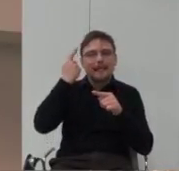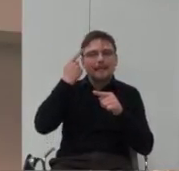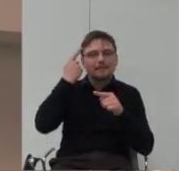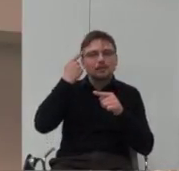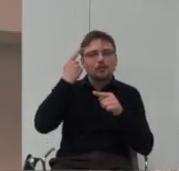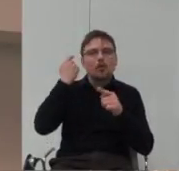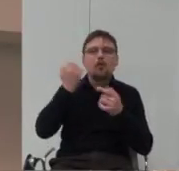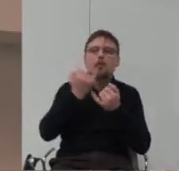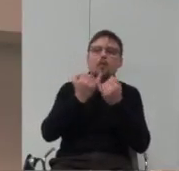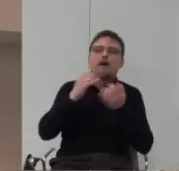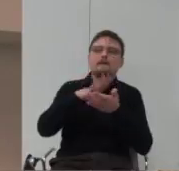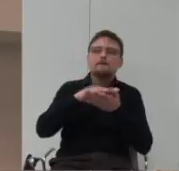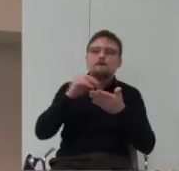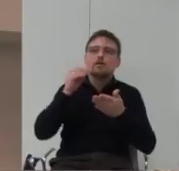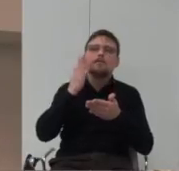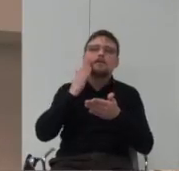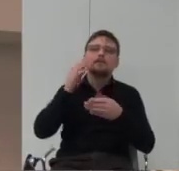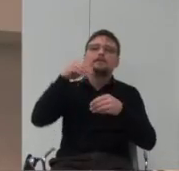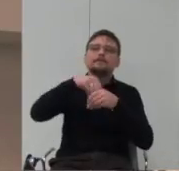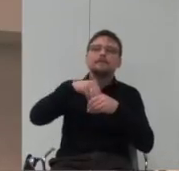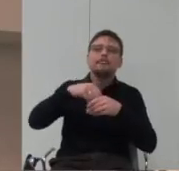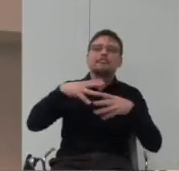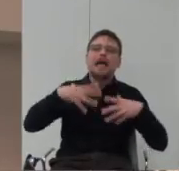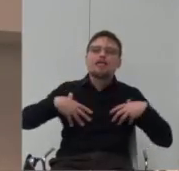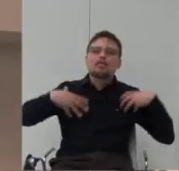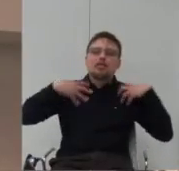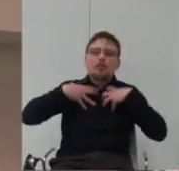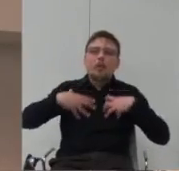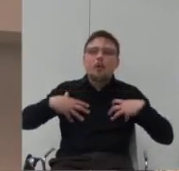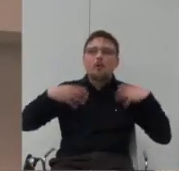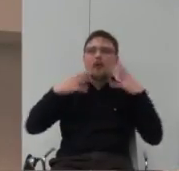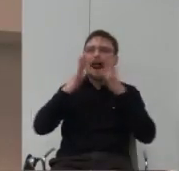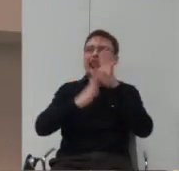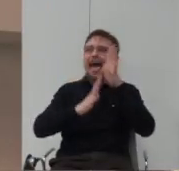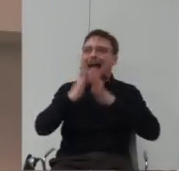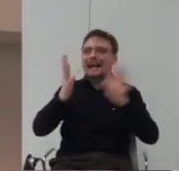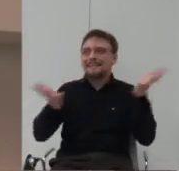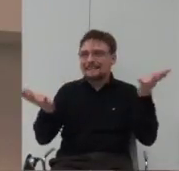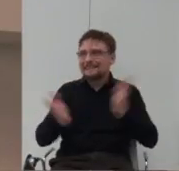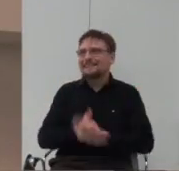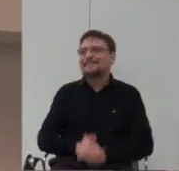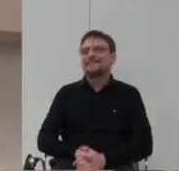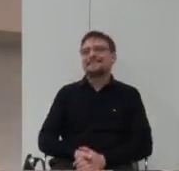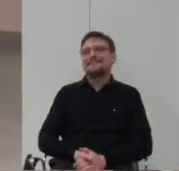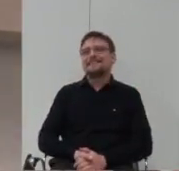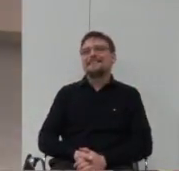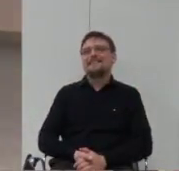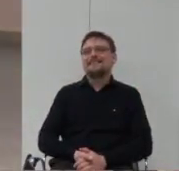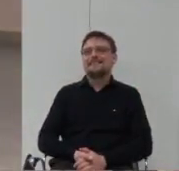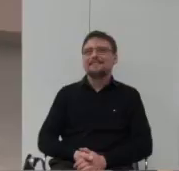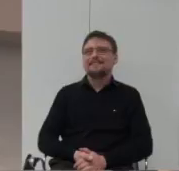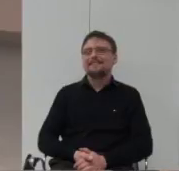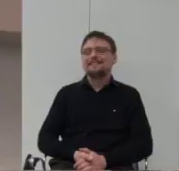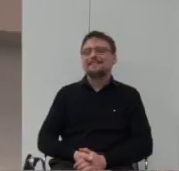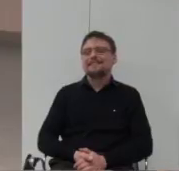różnych form, może taką tęsknotę do form zamieszkiwania gdzieś w naturze,